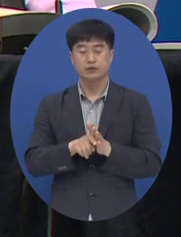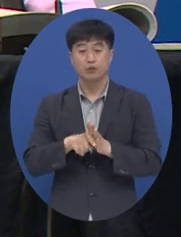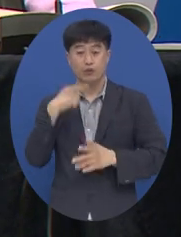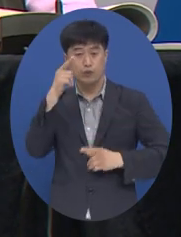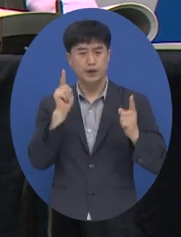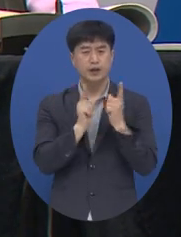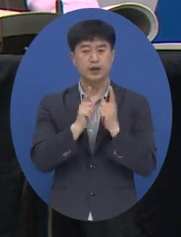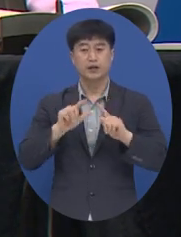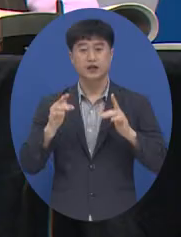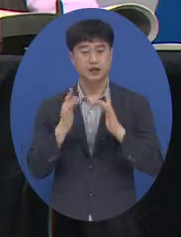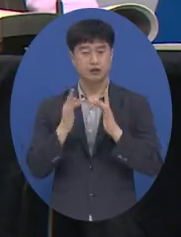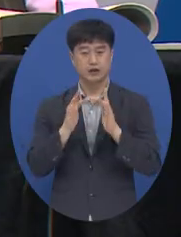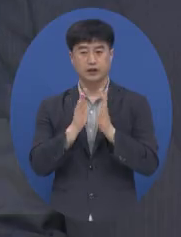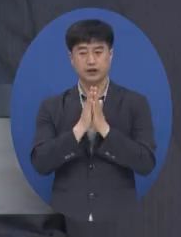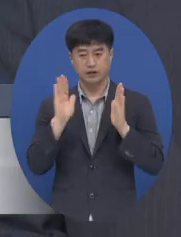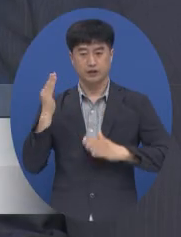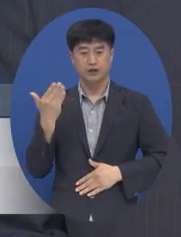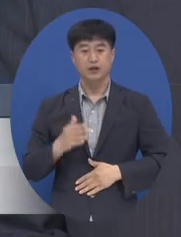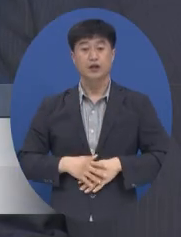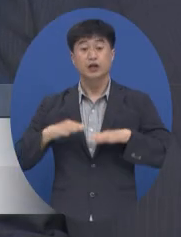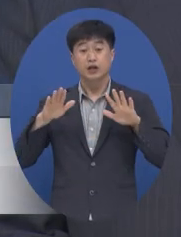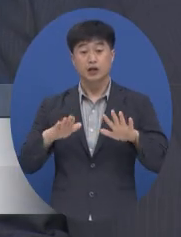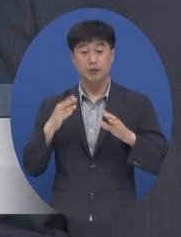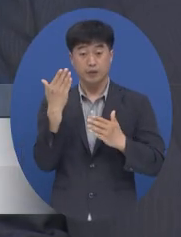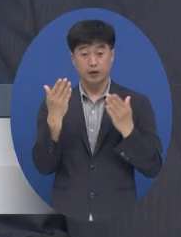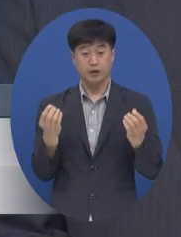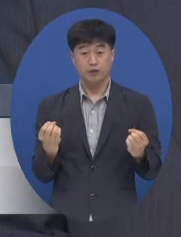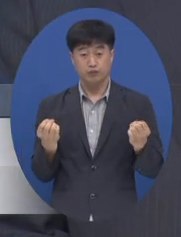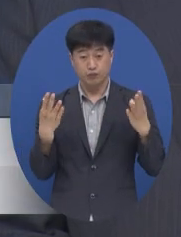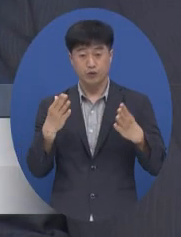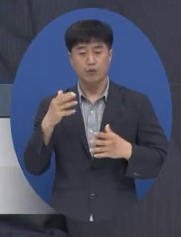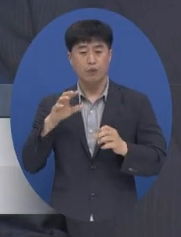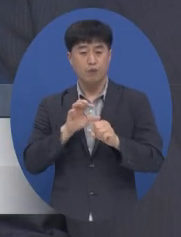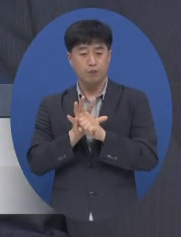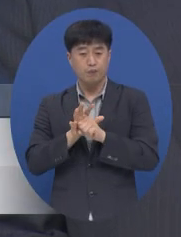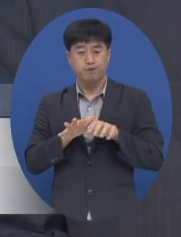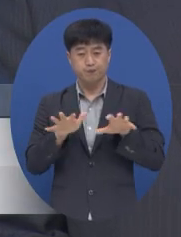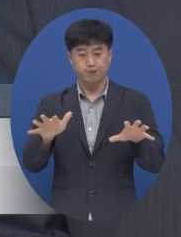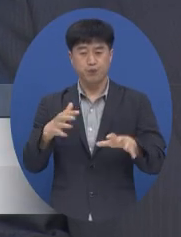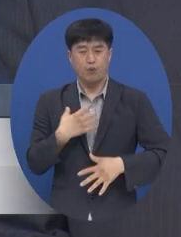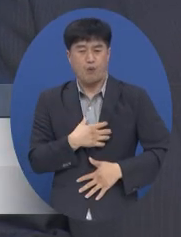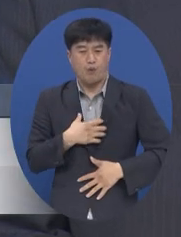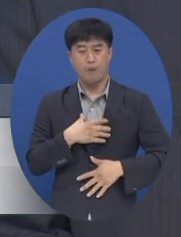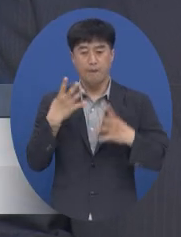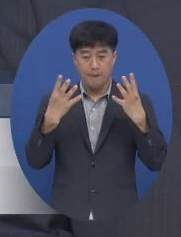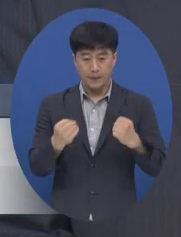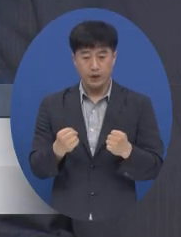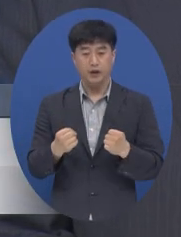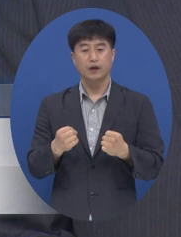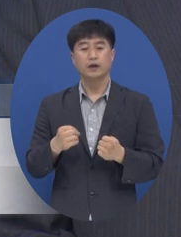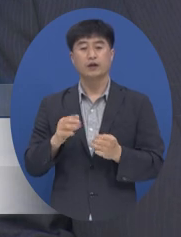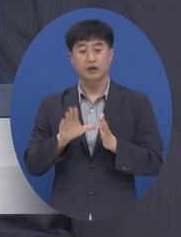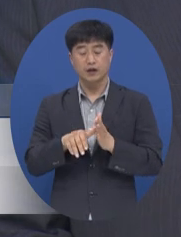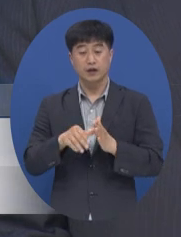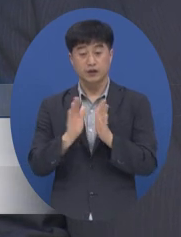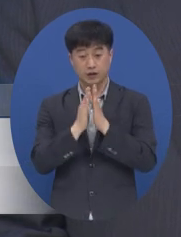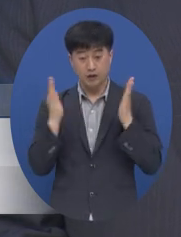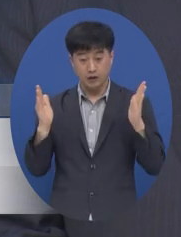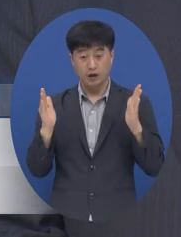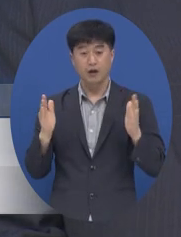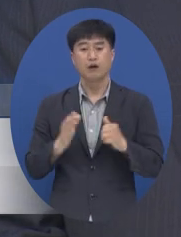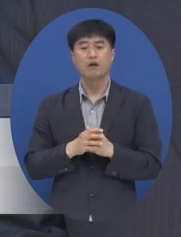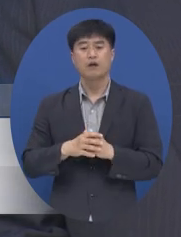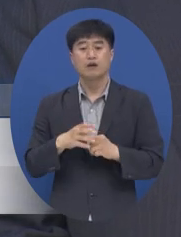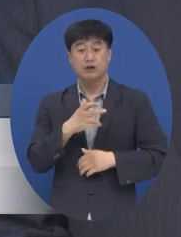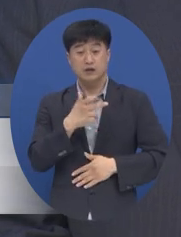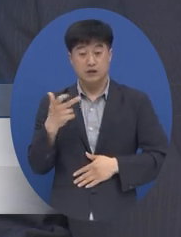비대면 온라인으로 진행됩니다. 이번 박람회는 코로나19 확산에 대한 우려가 높은 상황에서 개최되기 때문에 대규모